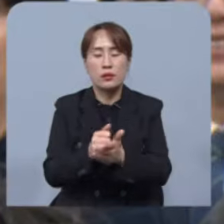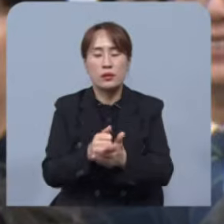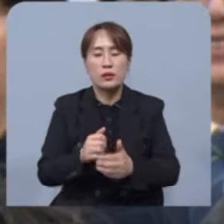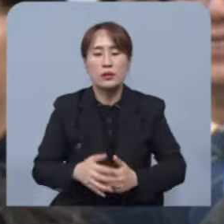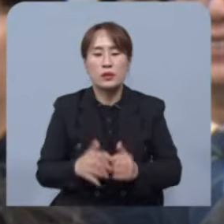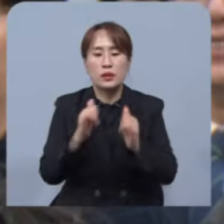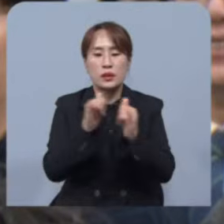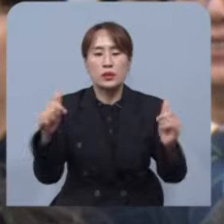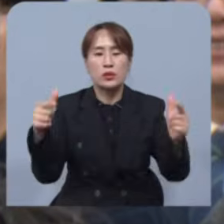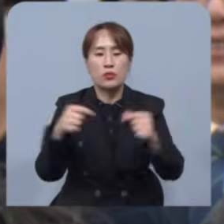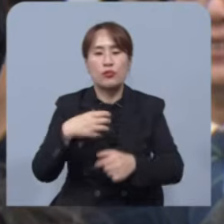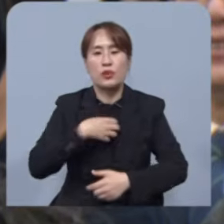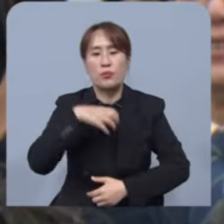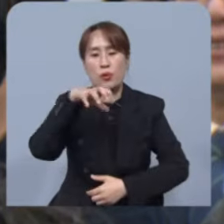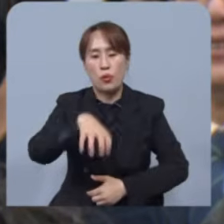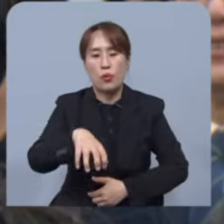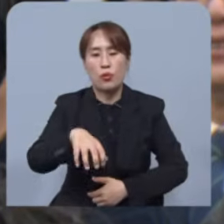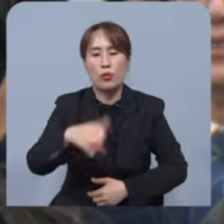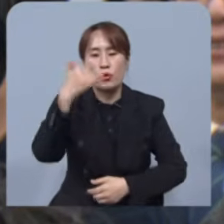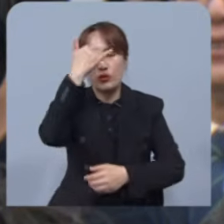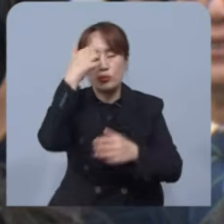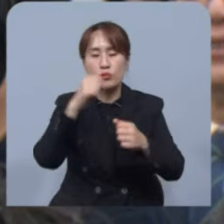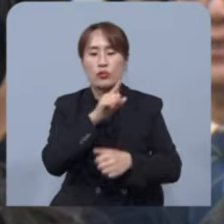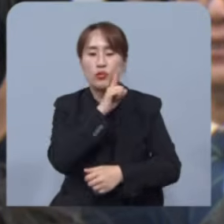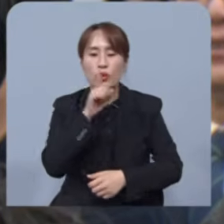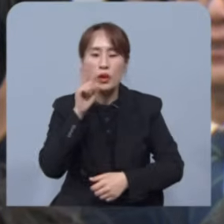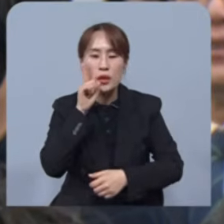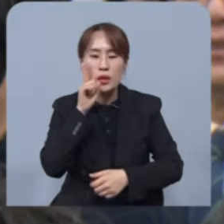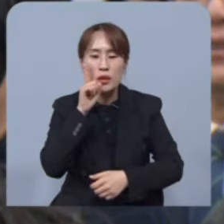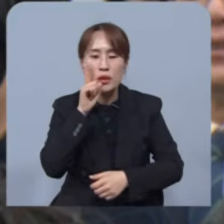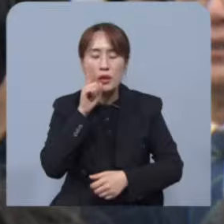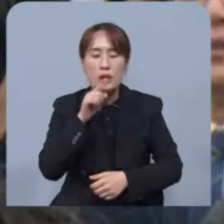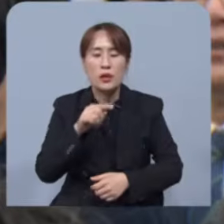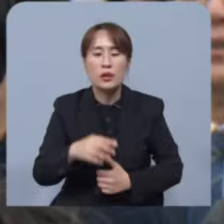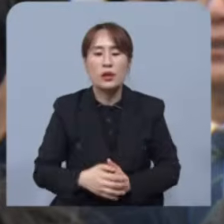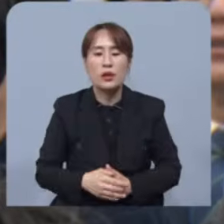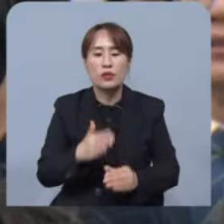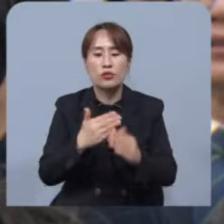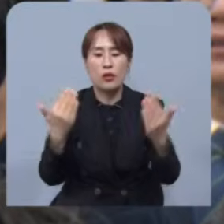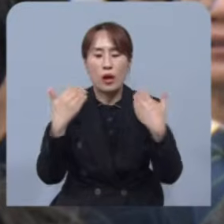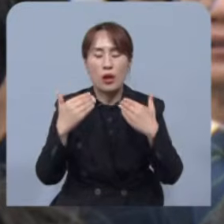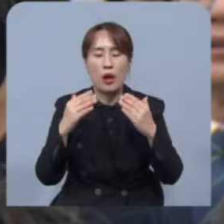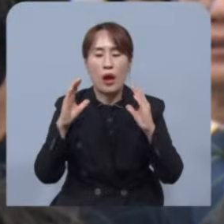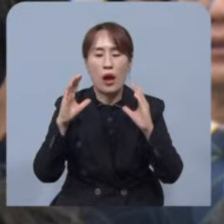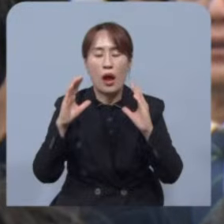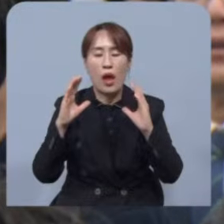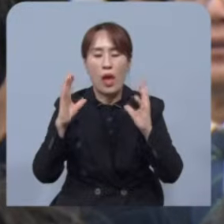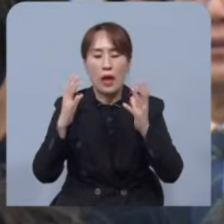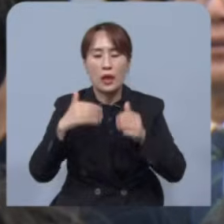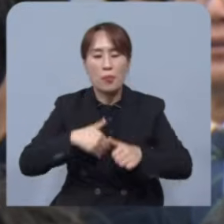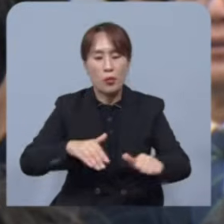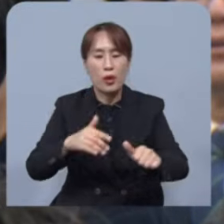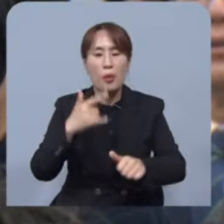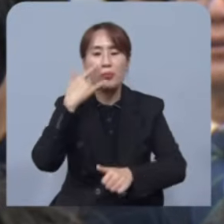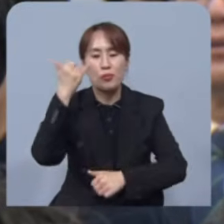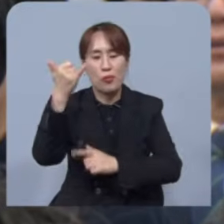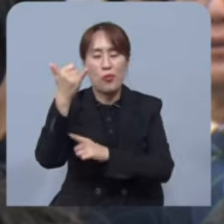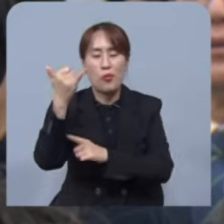인구 소멸 위기 지역인 충북 괴산 소면 중학교에 아이를 보내고 있는 학부모